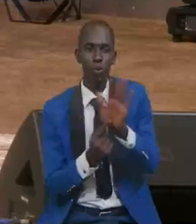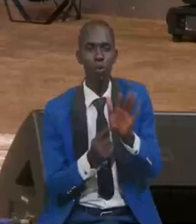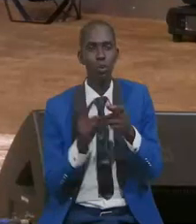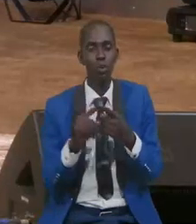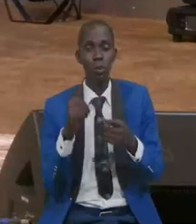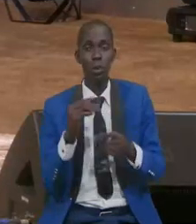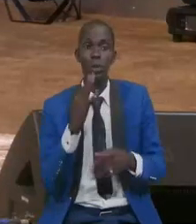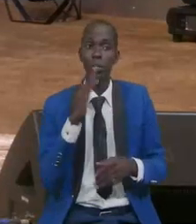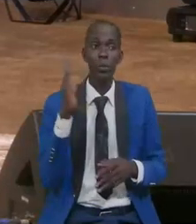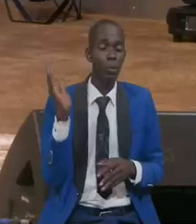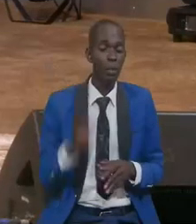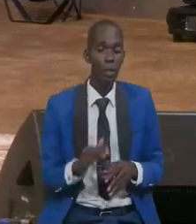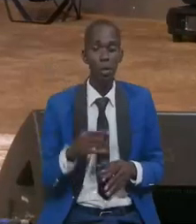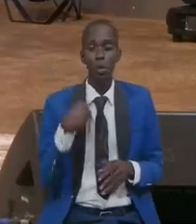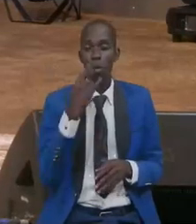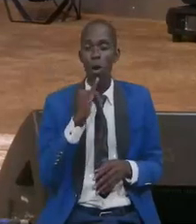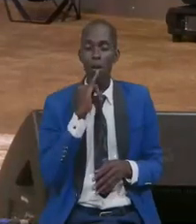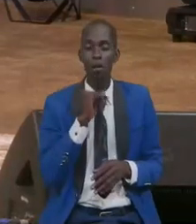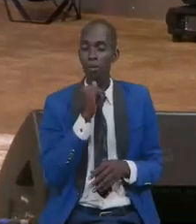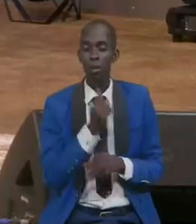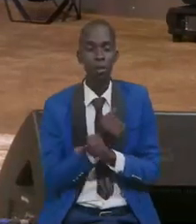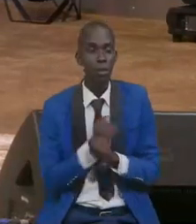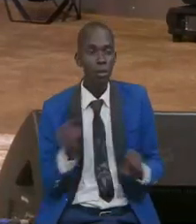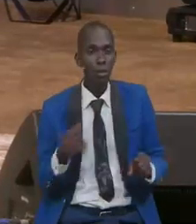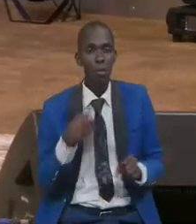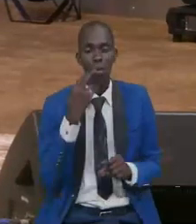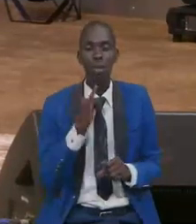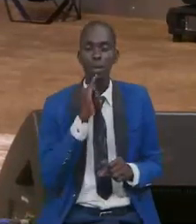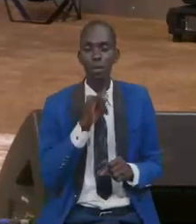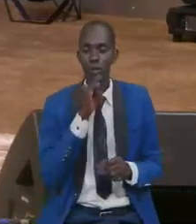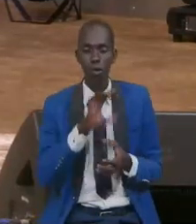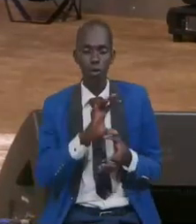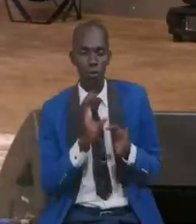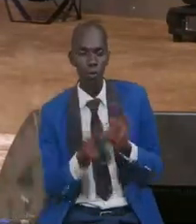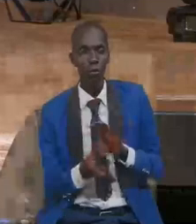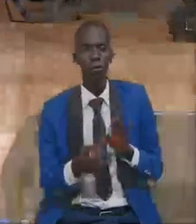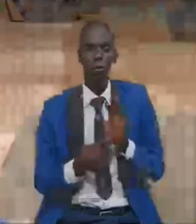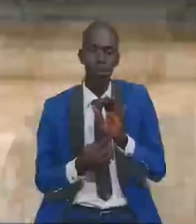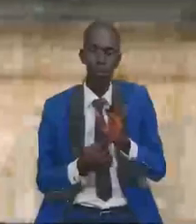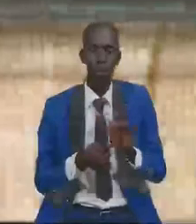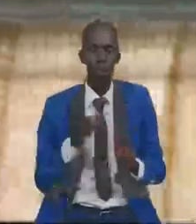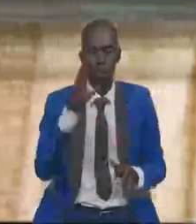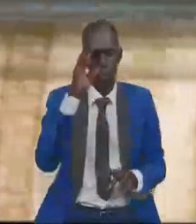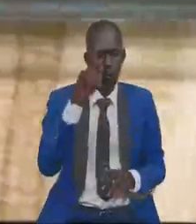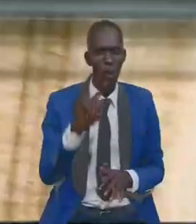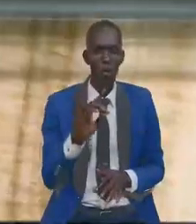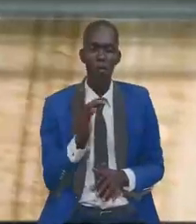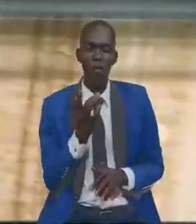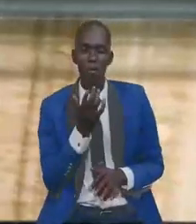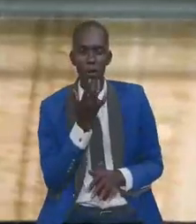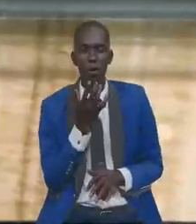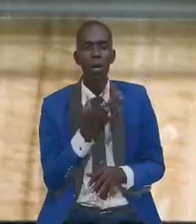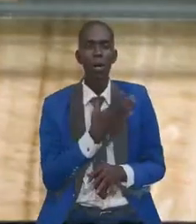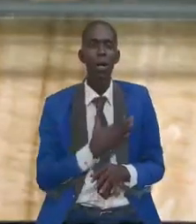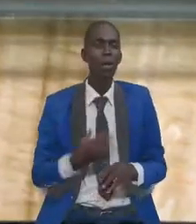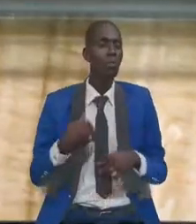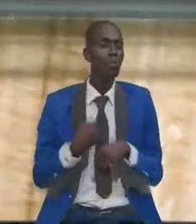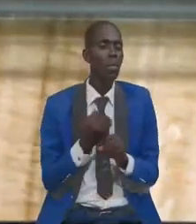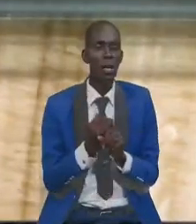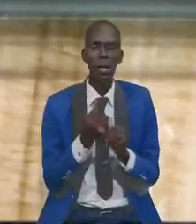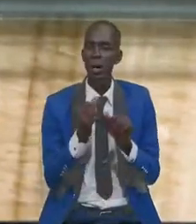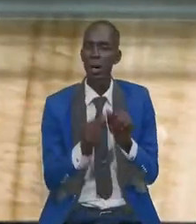celui-là qui n'est pas né de nouveau, si lui on fait grâce, celui qui n'est pas converti, montre-lui de faveur, montre-lui de grâce, donne-lui tout ce qu'il